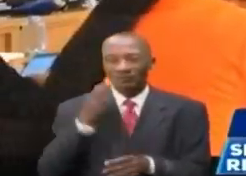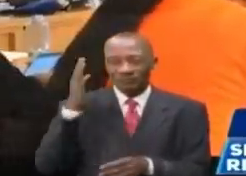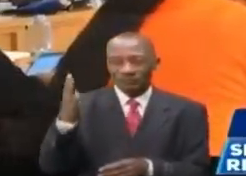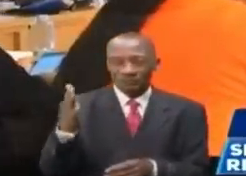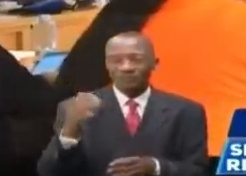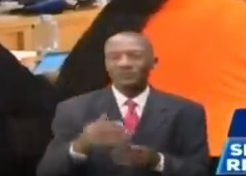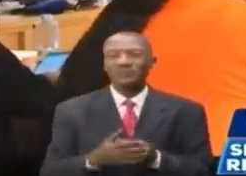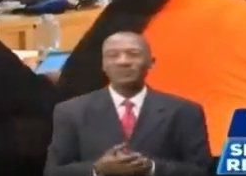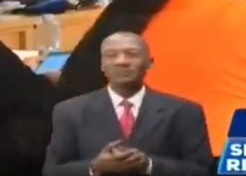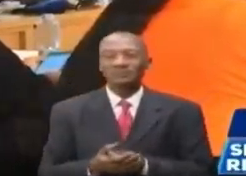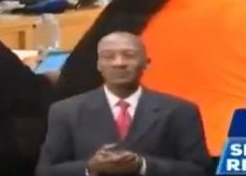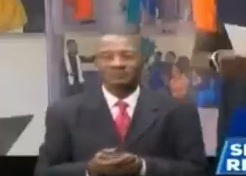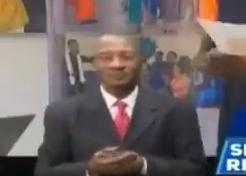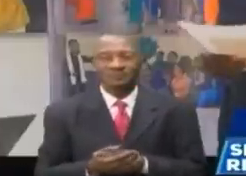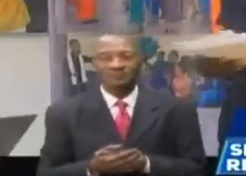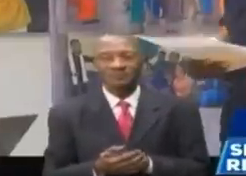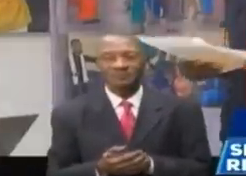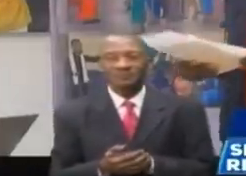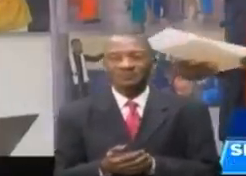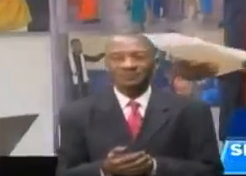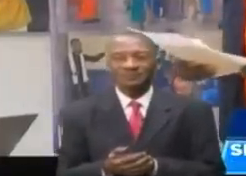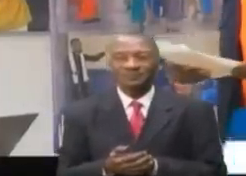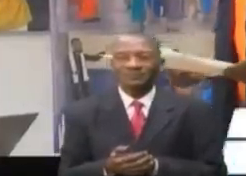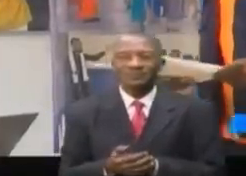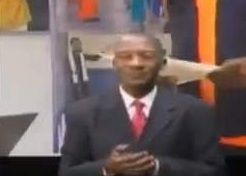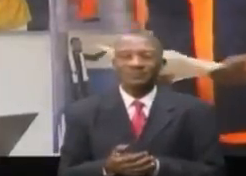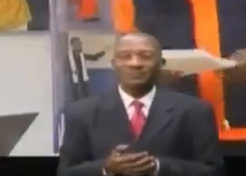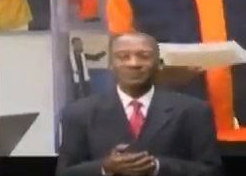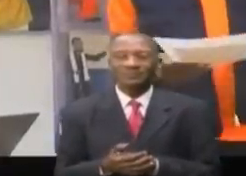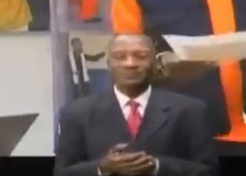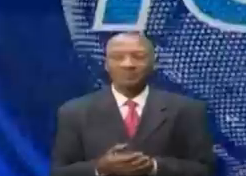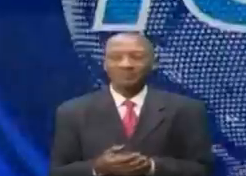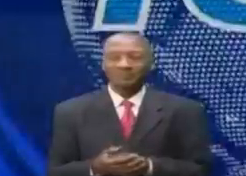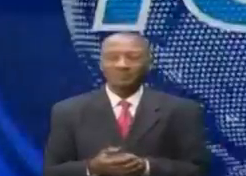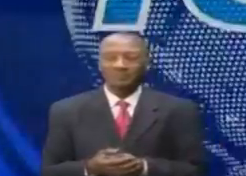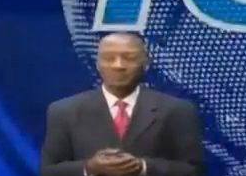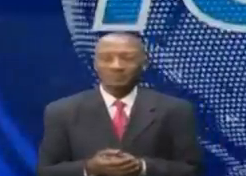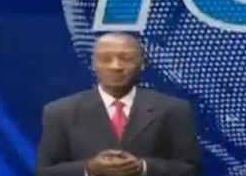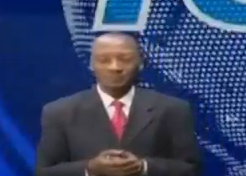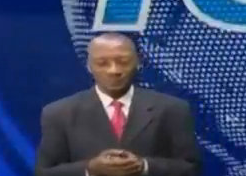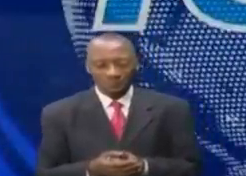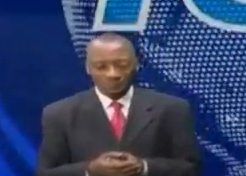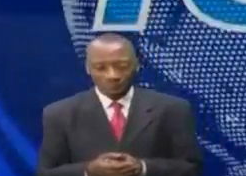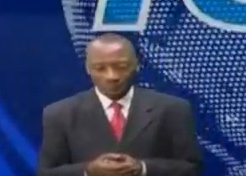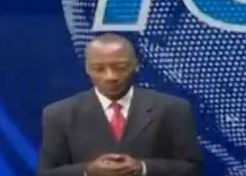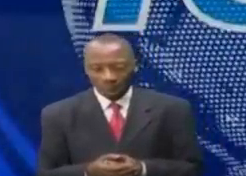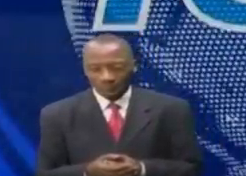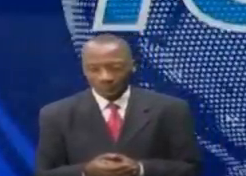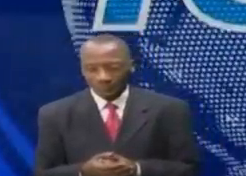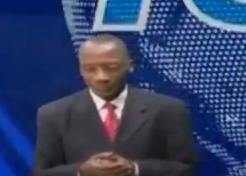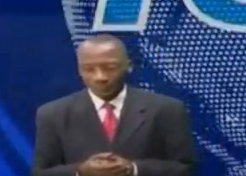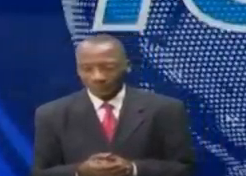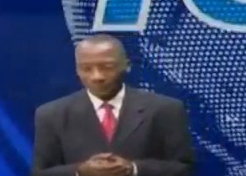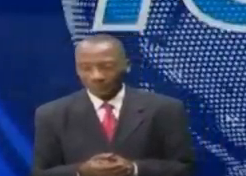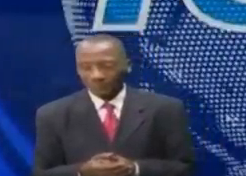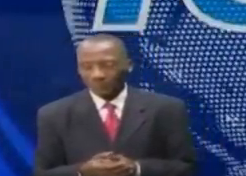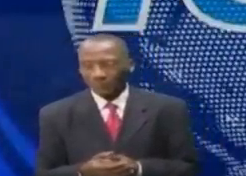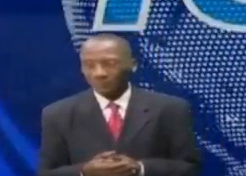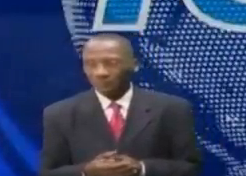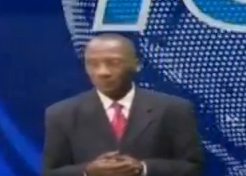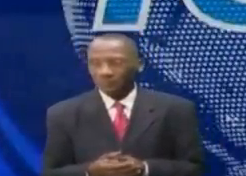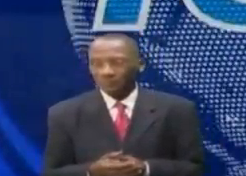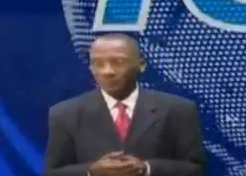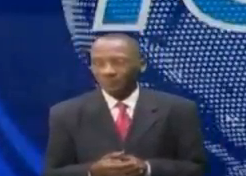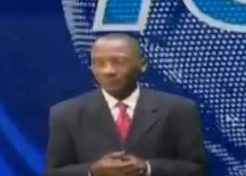reproductrice, mais aussi la lutte contre les violences basées sur le genre. Puisque la RDC caresse l'ambition d'être